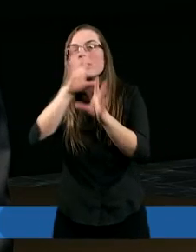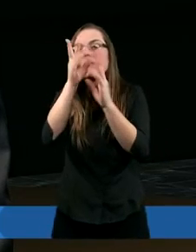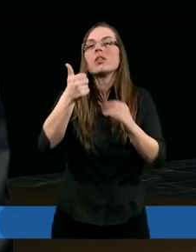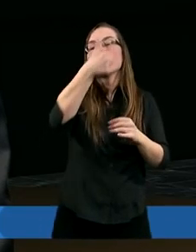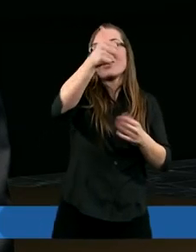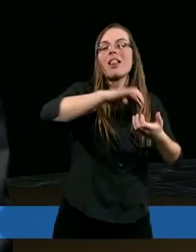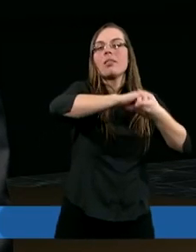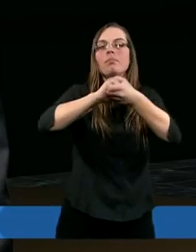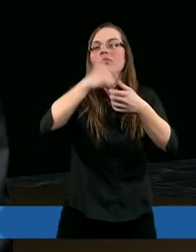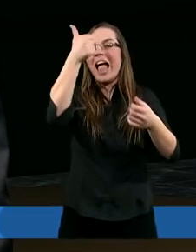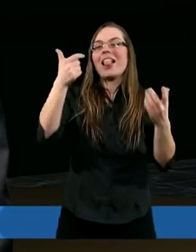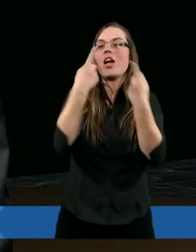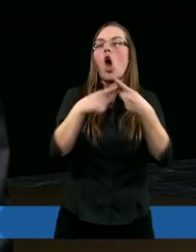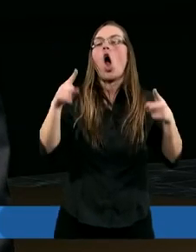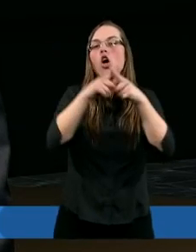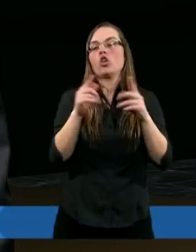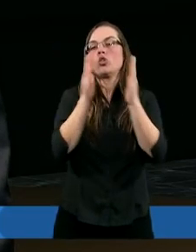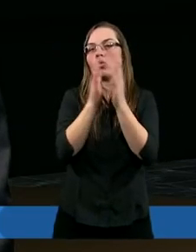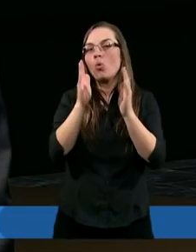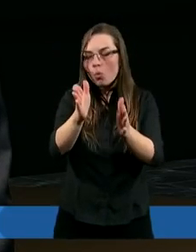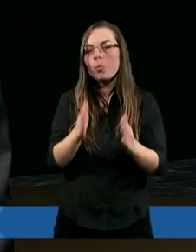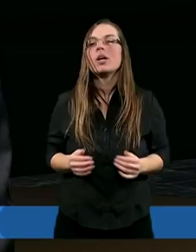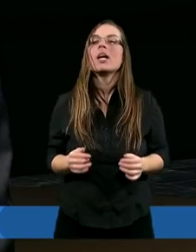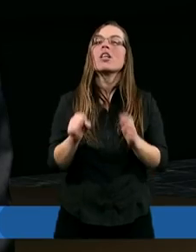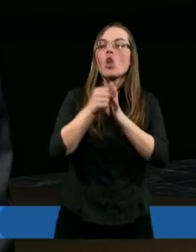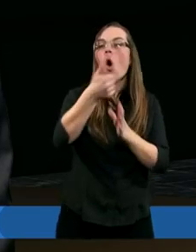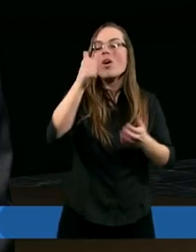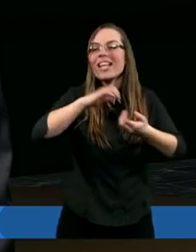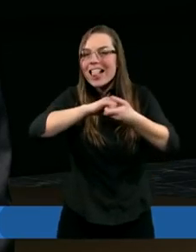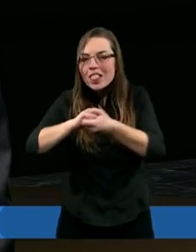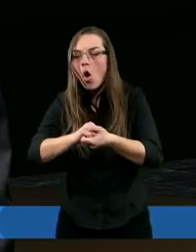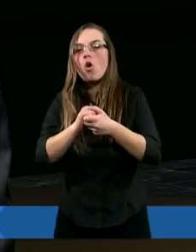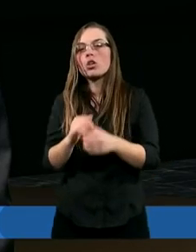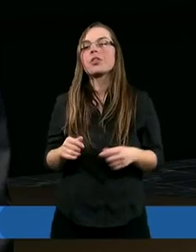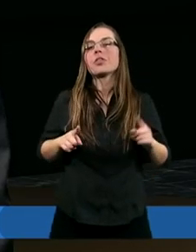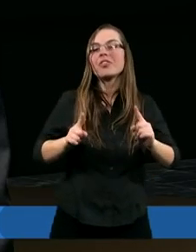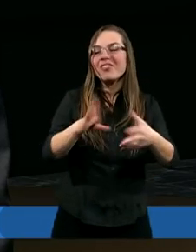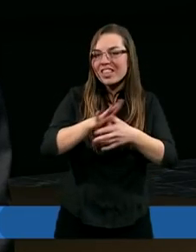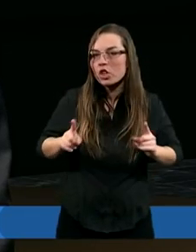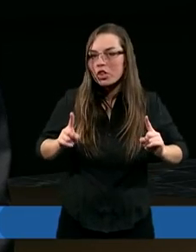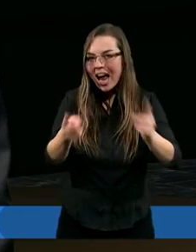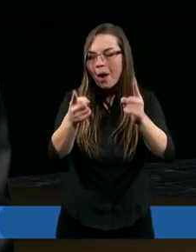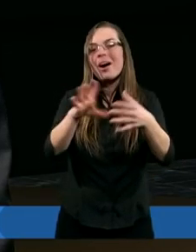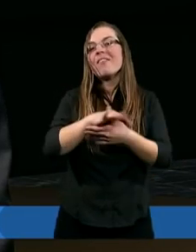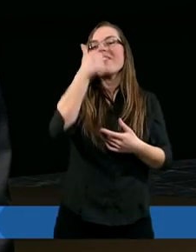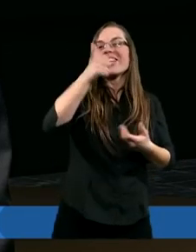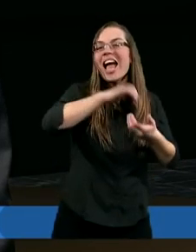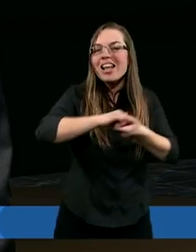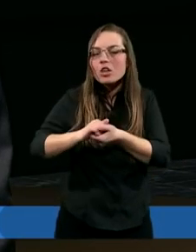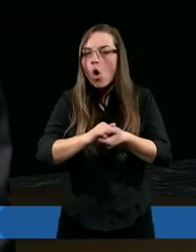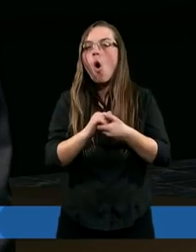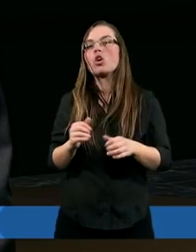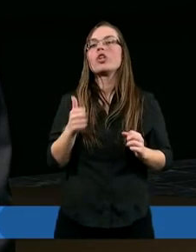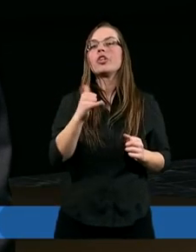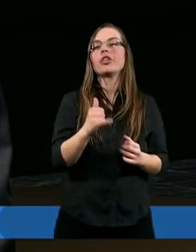w jednym kościele. Do jedności w działaniu, w jedności